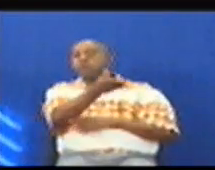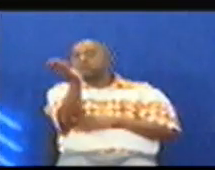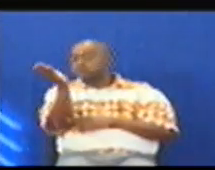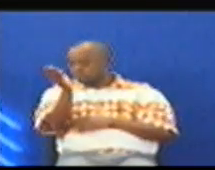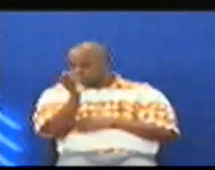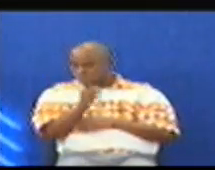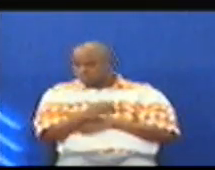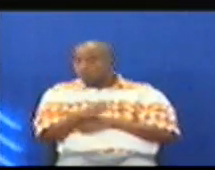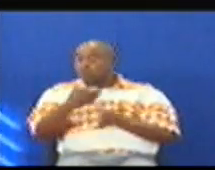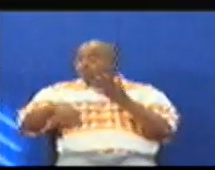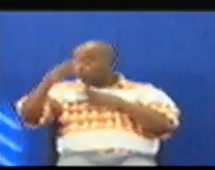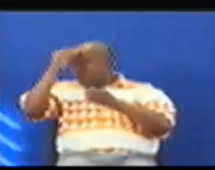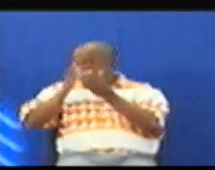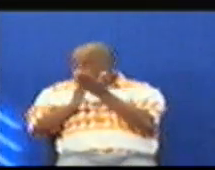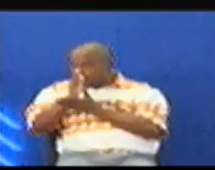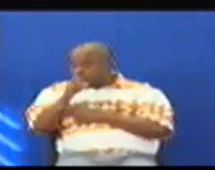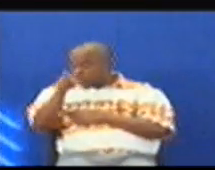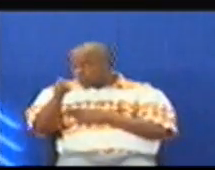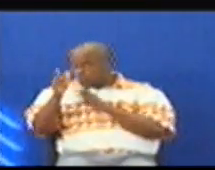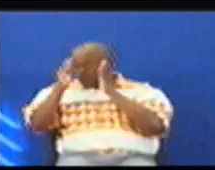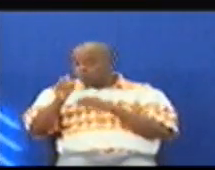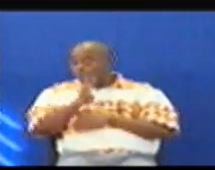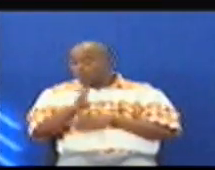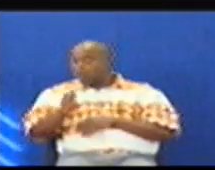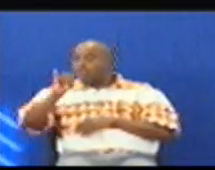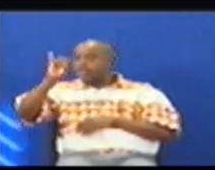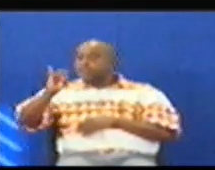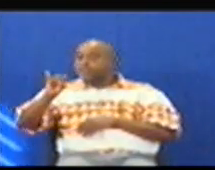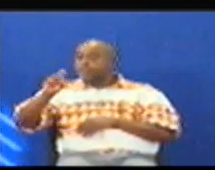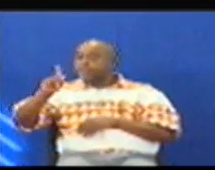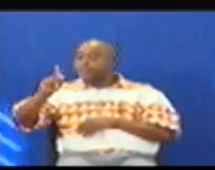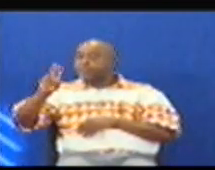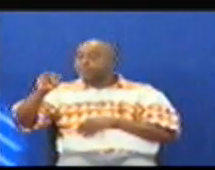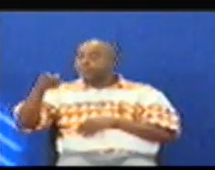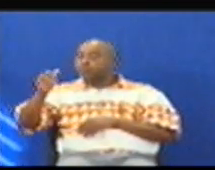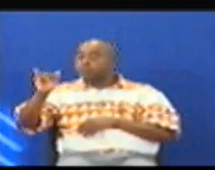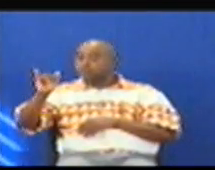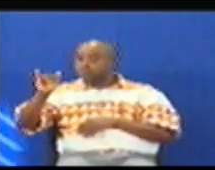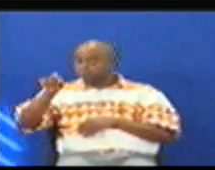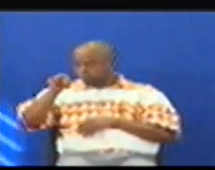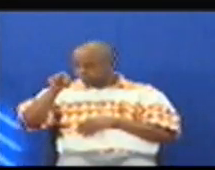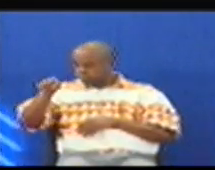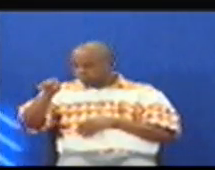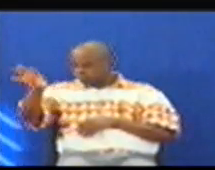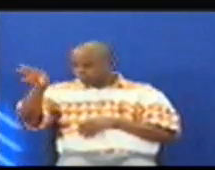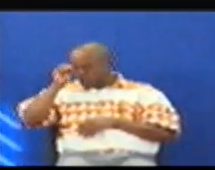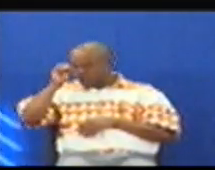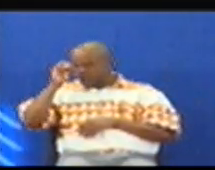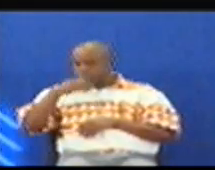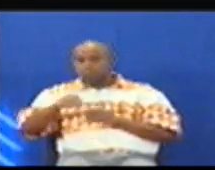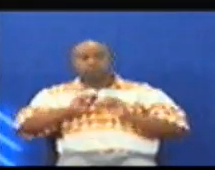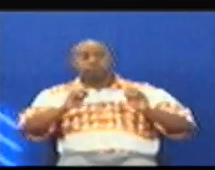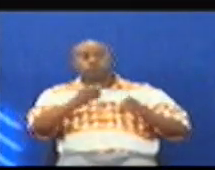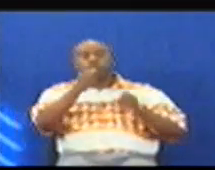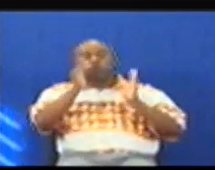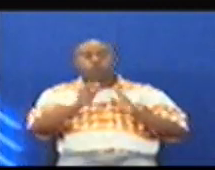nchi, wajifunze kwa DC huyu wa Ikungi, wakapante na kutoa training kwa wananchi na viongozi wa serikali za